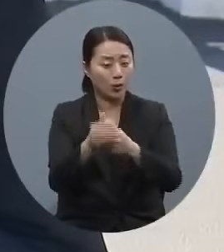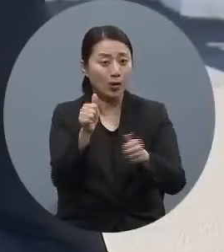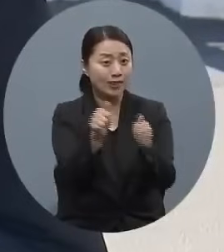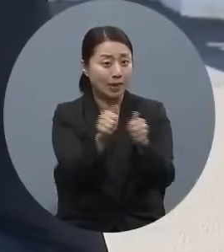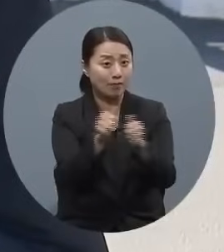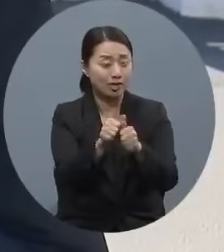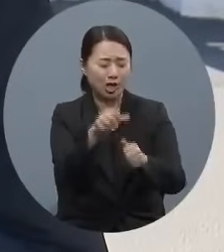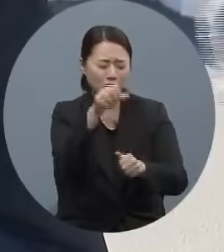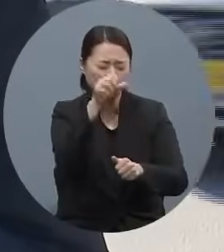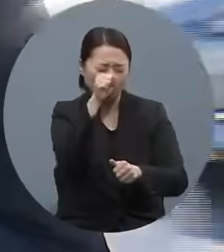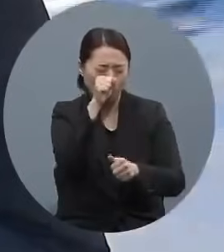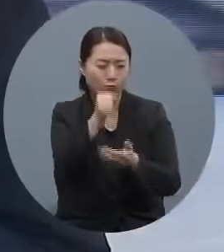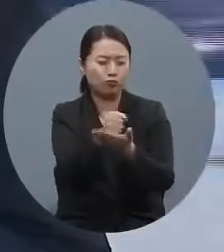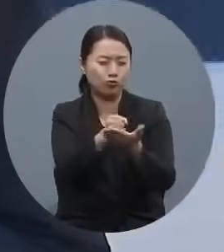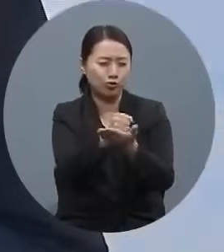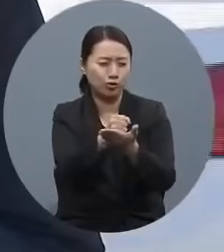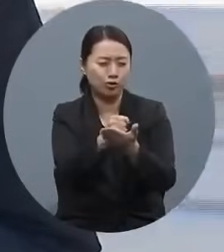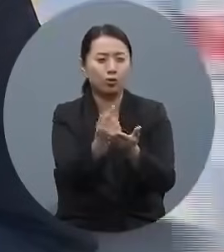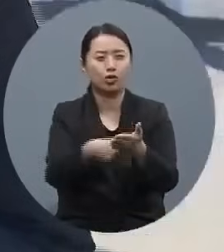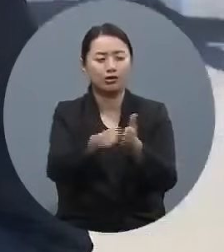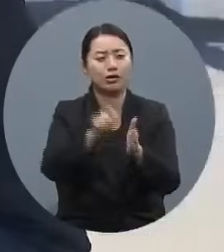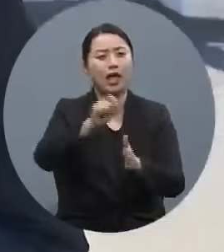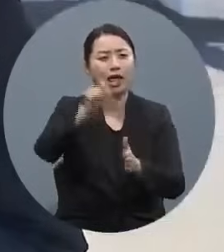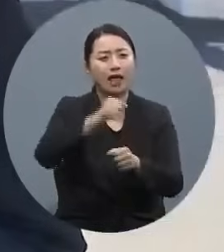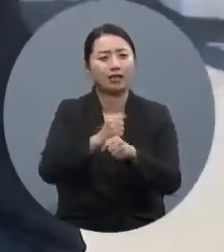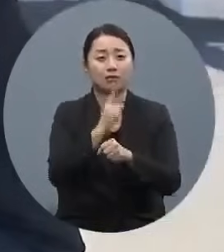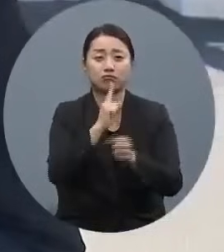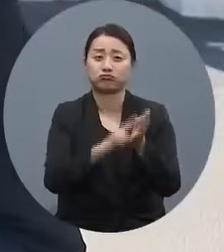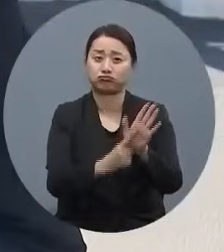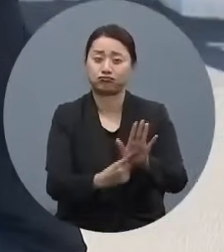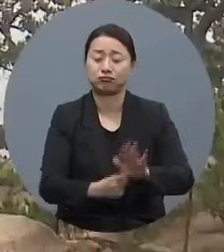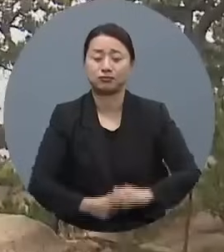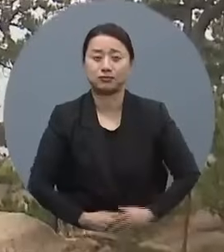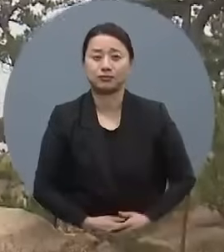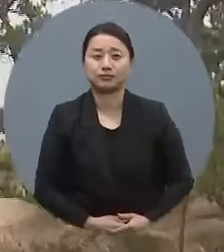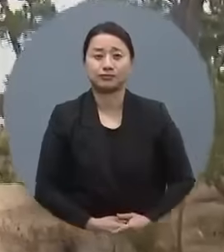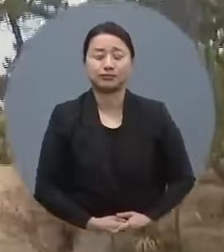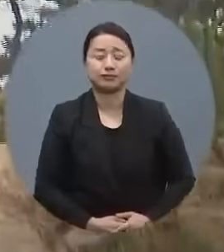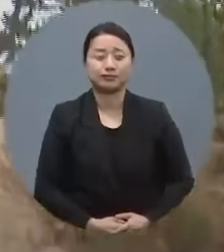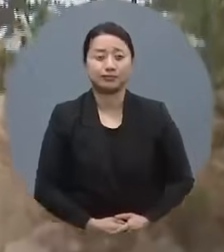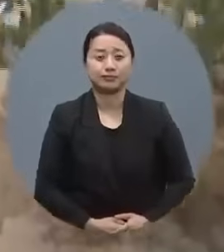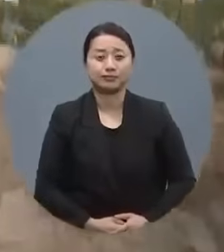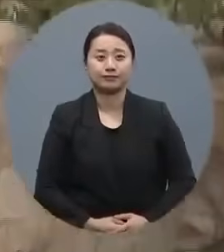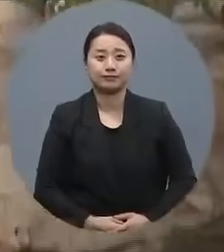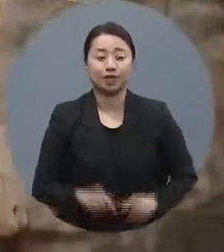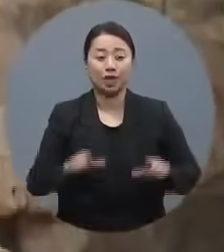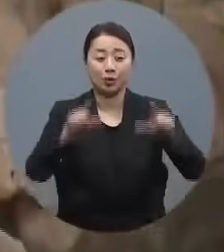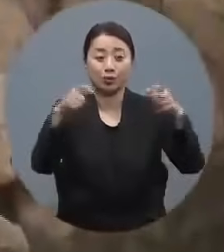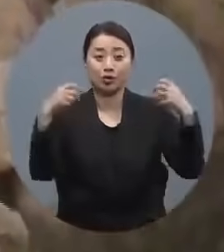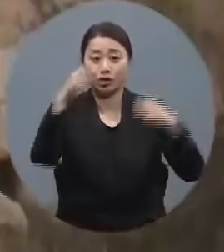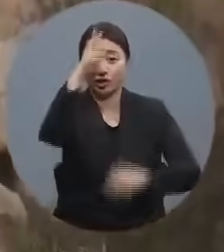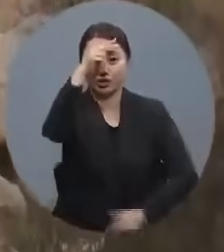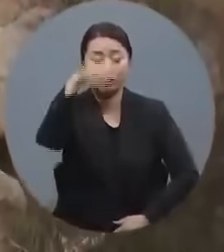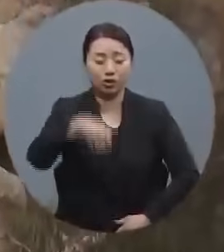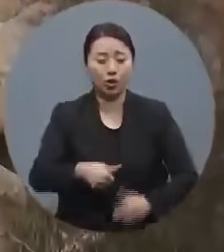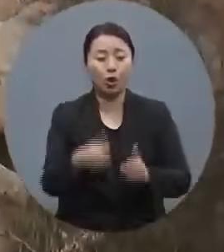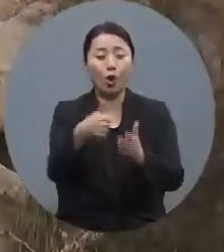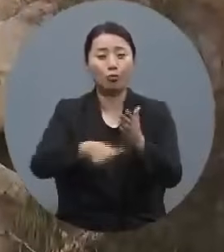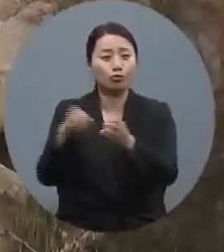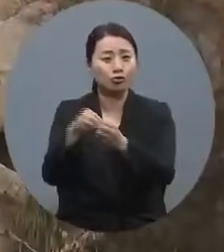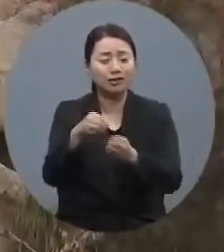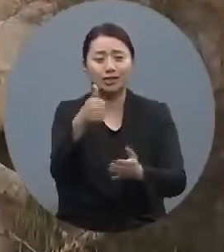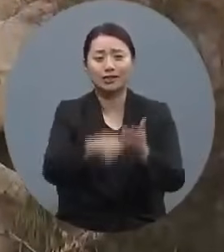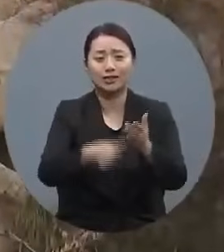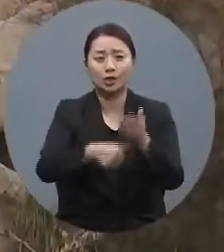고집들 을 받게 하려고 낙서를 했다고 경사에 진술했습니다 울산 동부 경찰서는 문화재 훼손과는